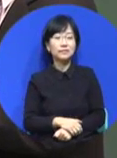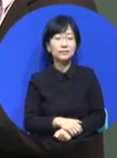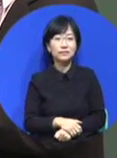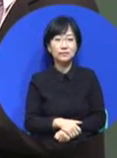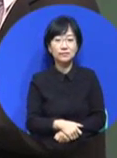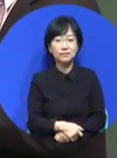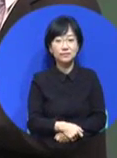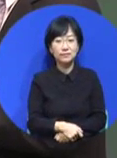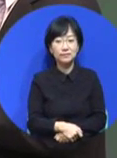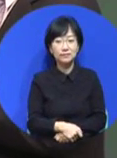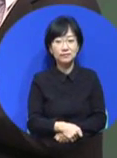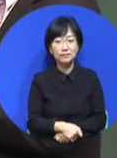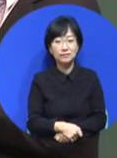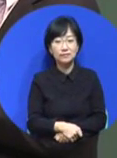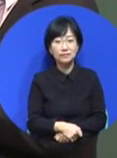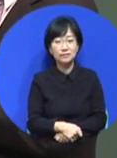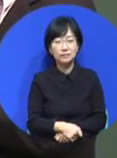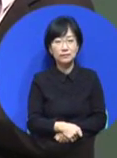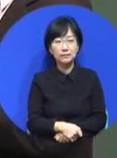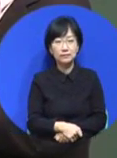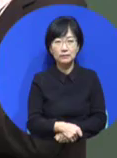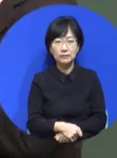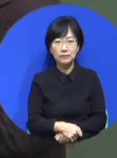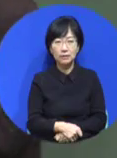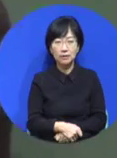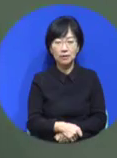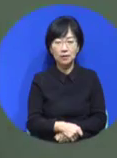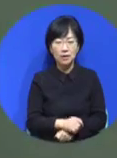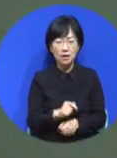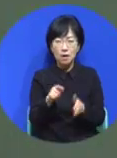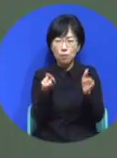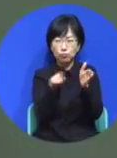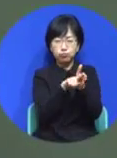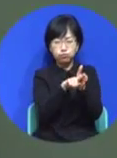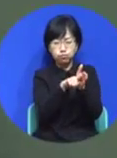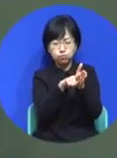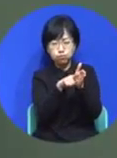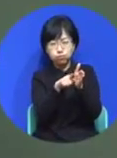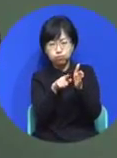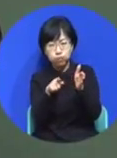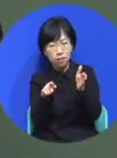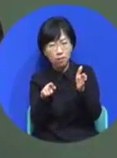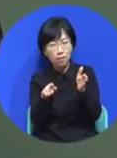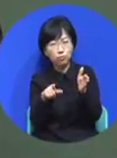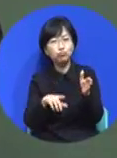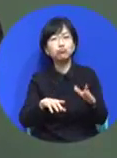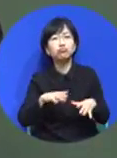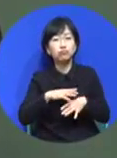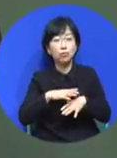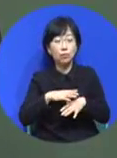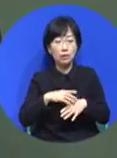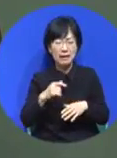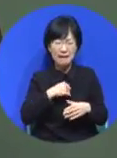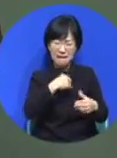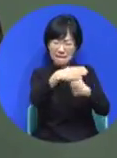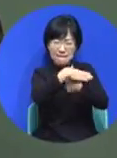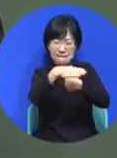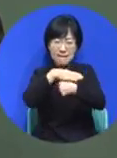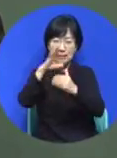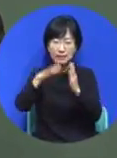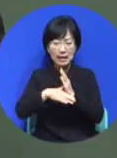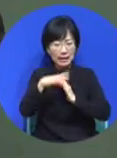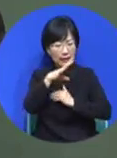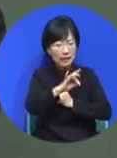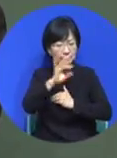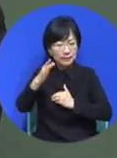me. 이 불신앙이 무서운 겁니다. 그때마다 내가요 착각을 하는 거예요. And unbelief is actually a scary thing because